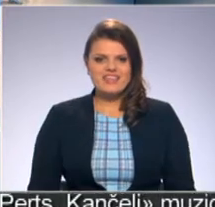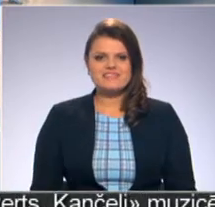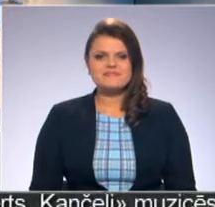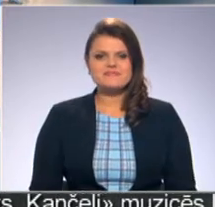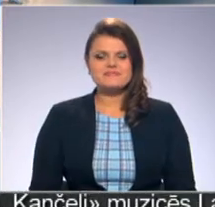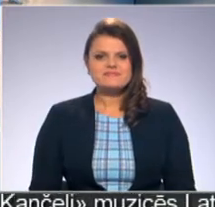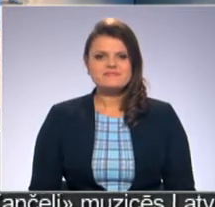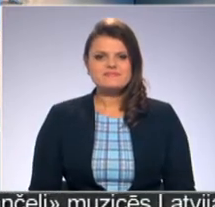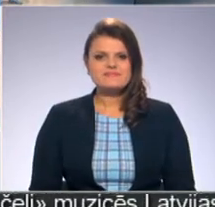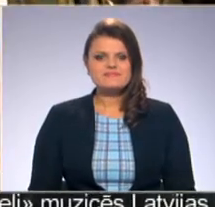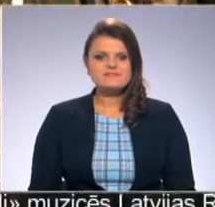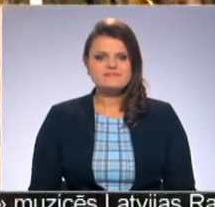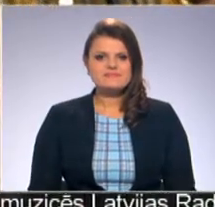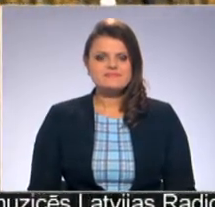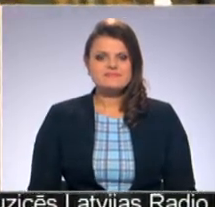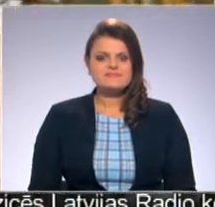Integrum.